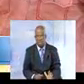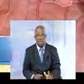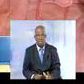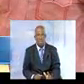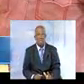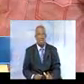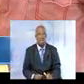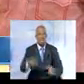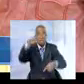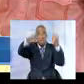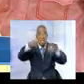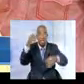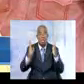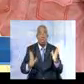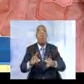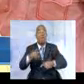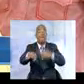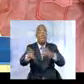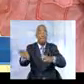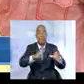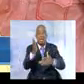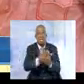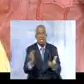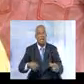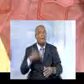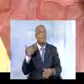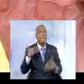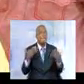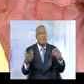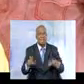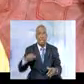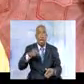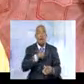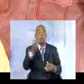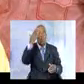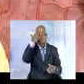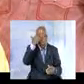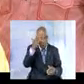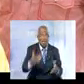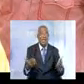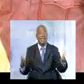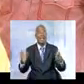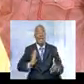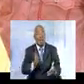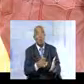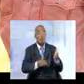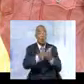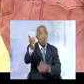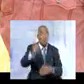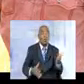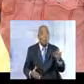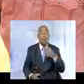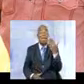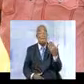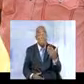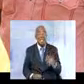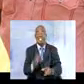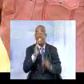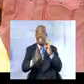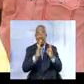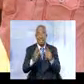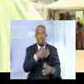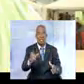on connaît parce qu'on est en train de nous apprendre de connaître nos droits maintenant, aujourd'hui. À part de ça, aujourd'hui, nous connaissons nos droits. Eux aussi,